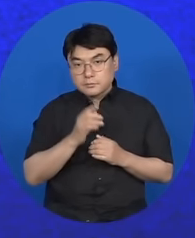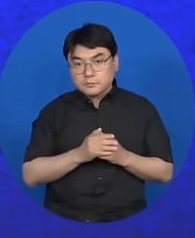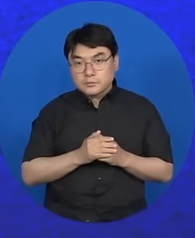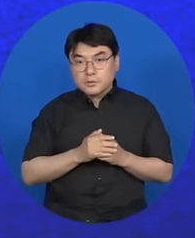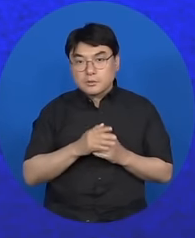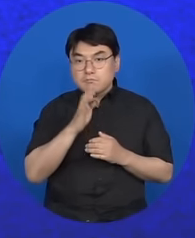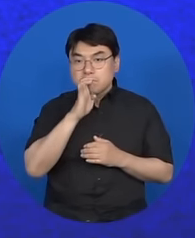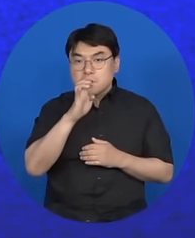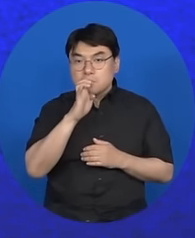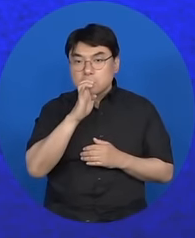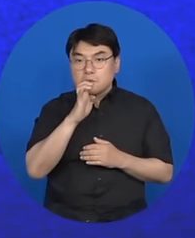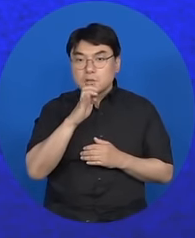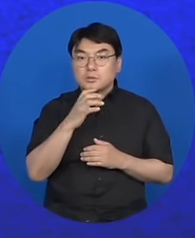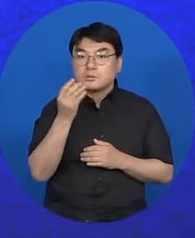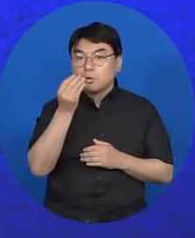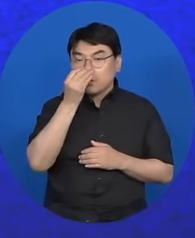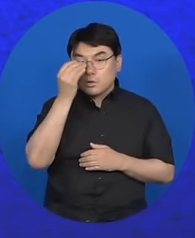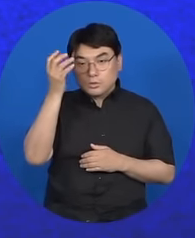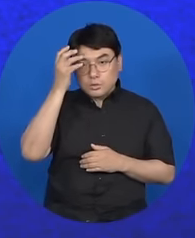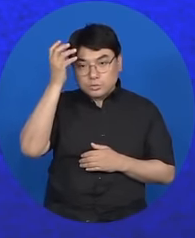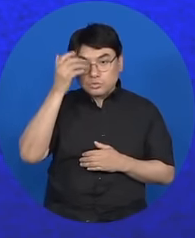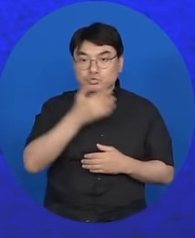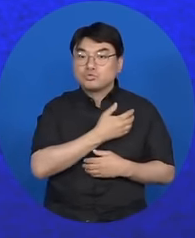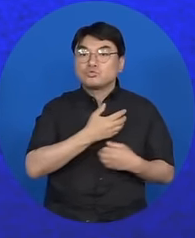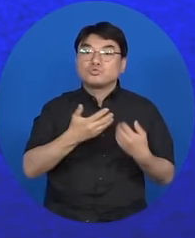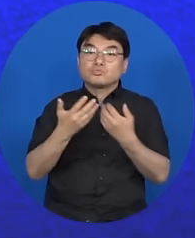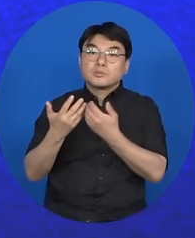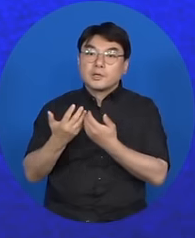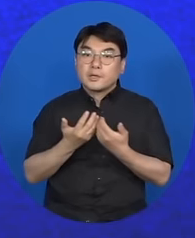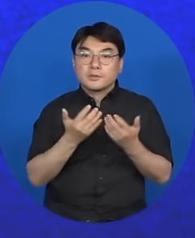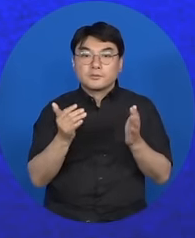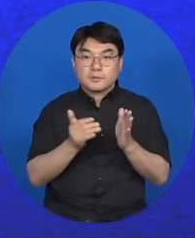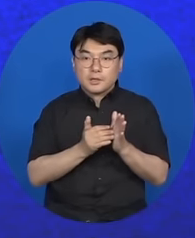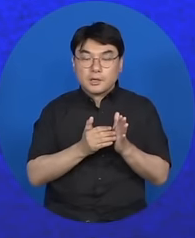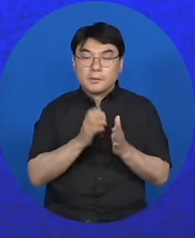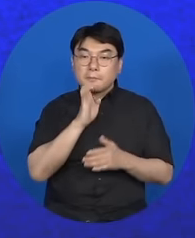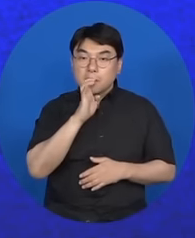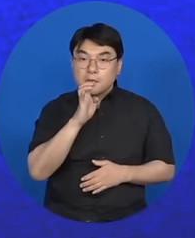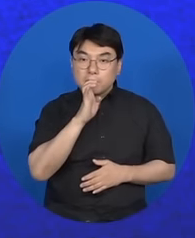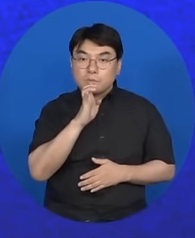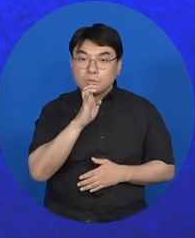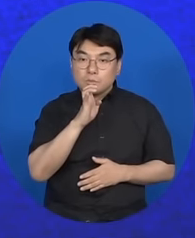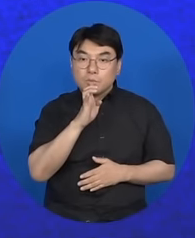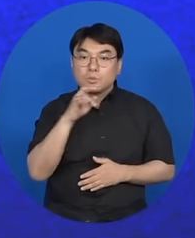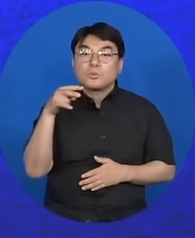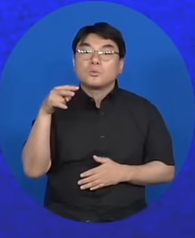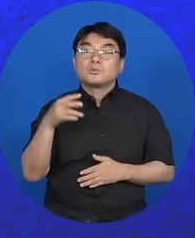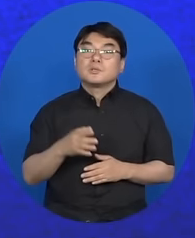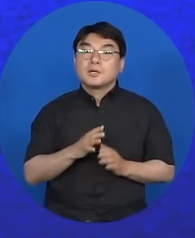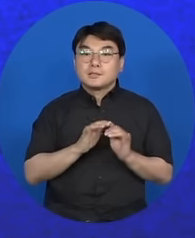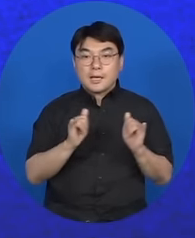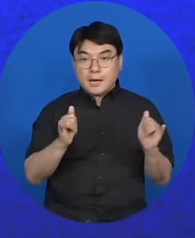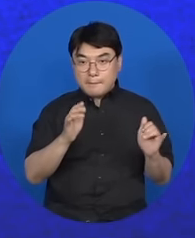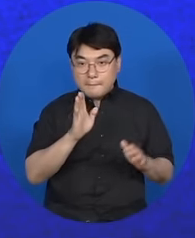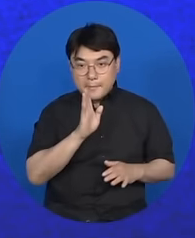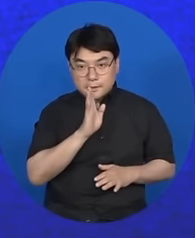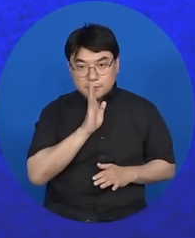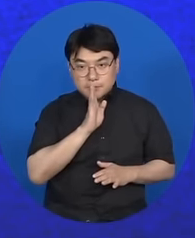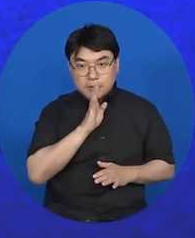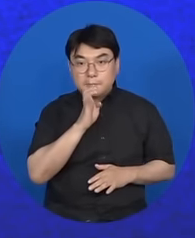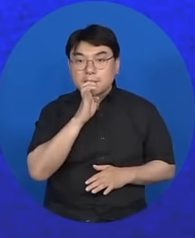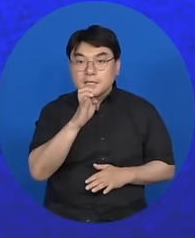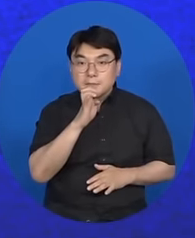성령으로 충만했습니다. 하지만 빌립도 여러분 사람입니다. 하나님은 빌립을